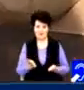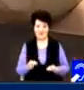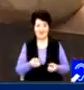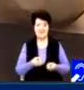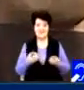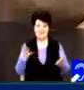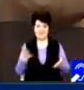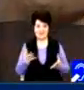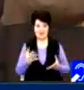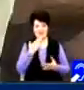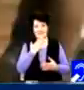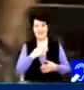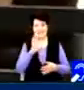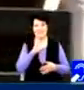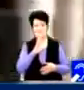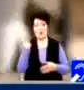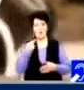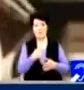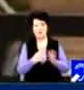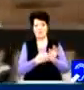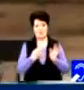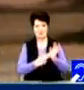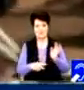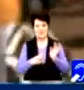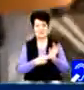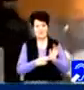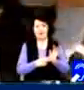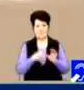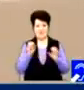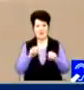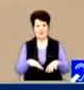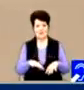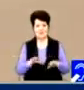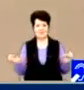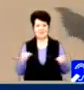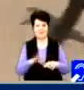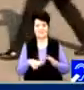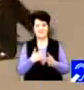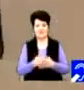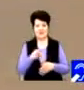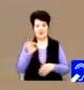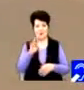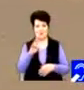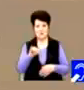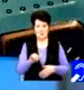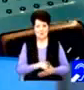Internațională a femeii a fost adoptată în 1977 printr o rezoluție a adunării generale